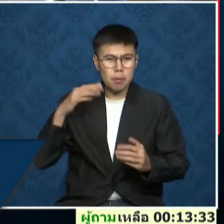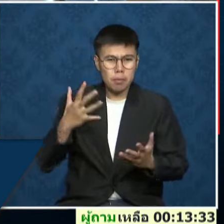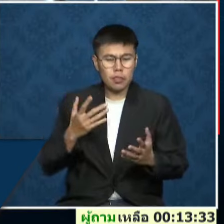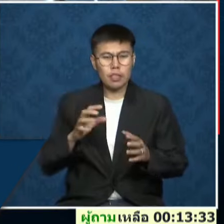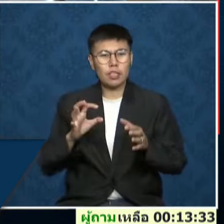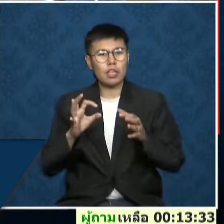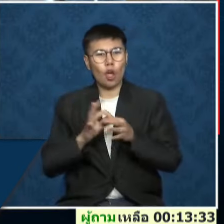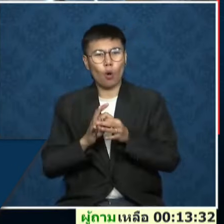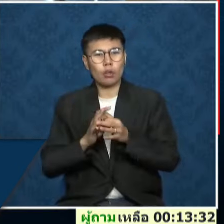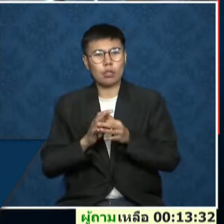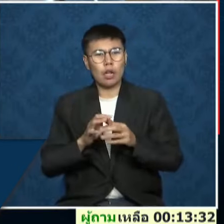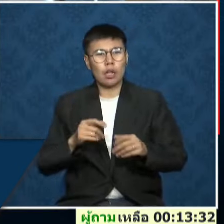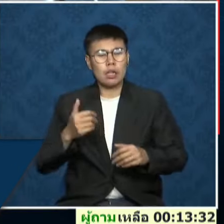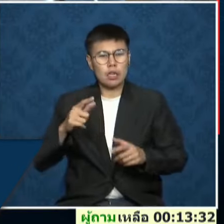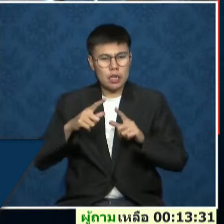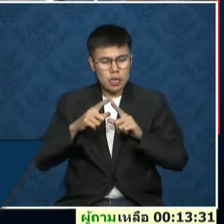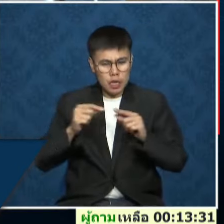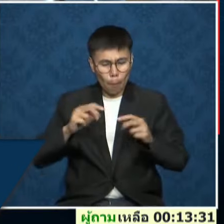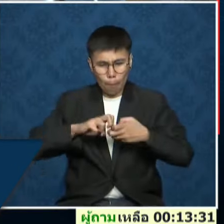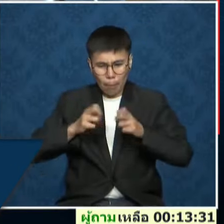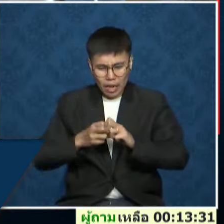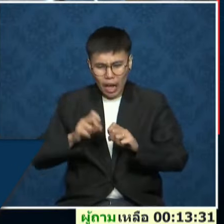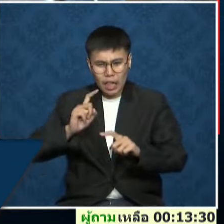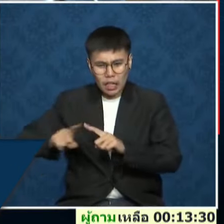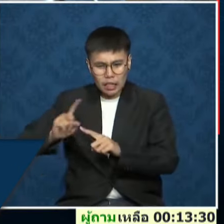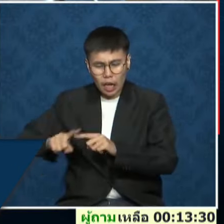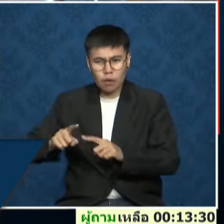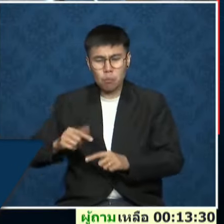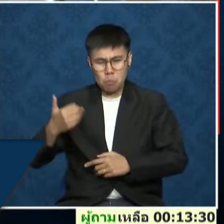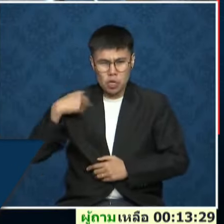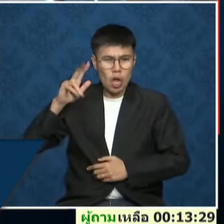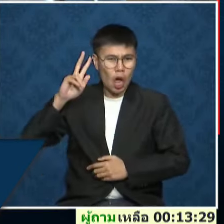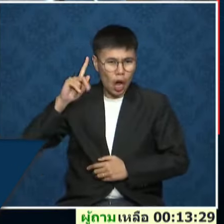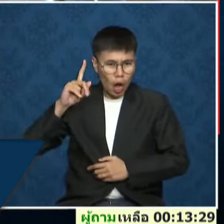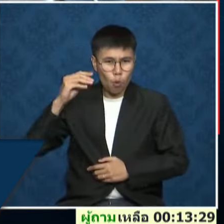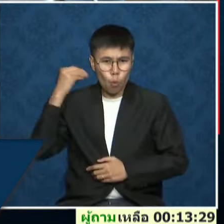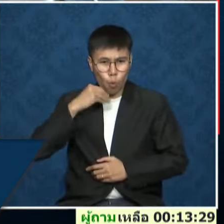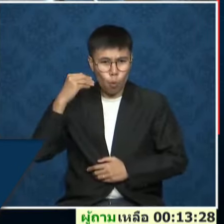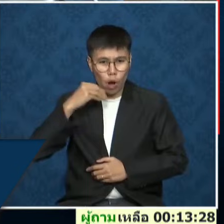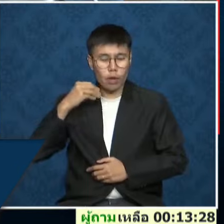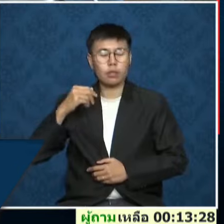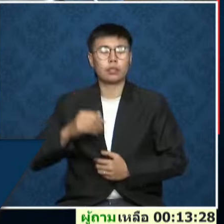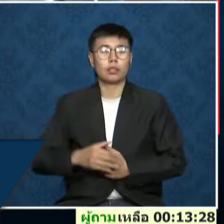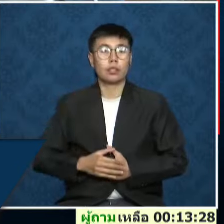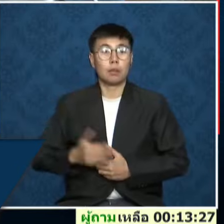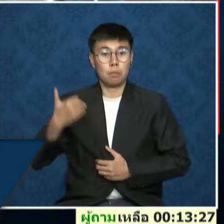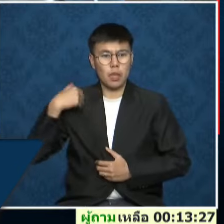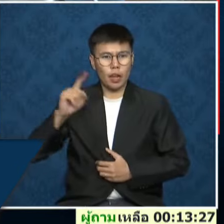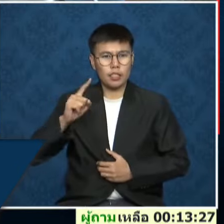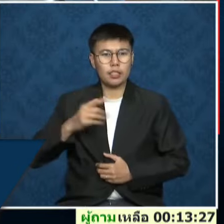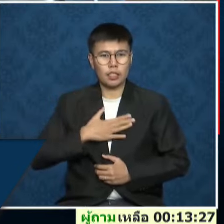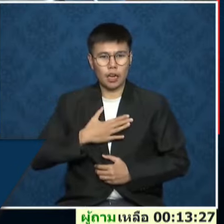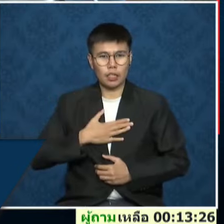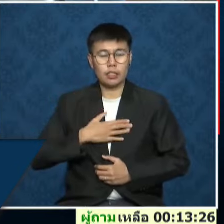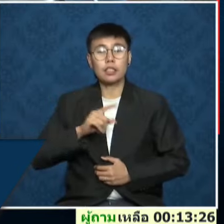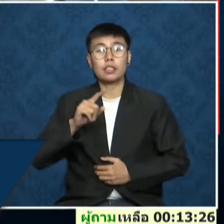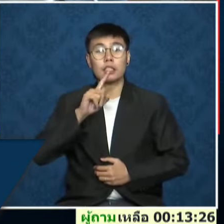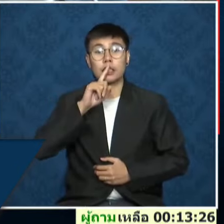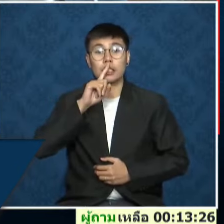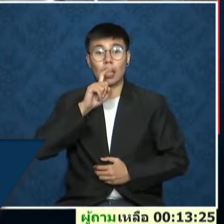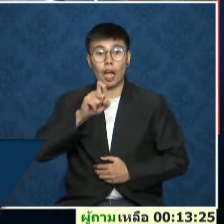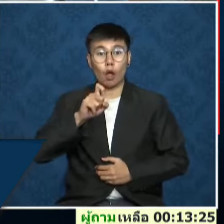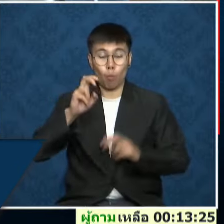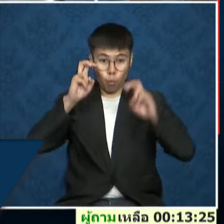ปวดในหลายเรื่องได้ยินข่าวกันทุกวันจึงเป็นที่มาที่ดิฉันต้องตั้งกระทู้